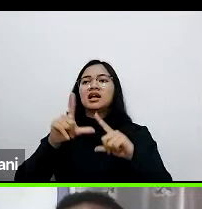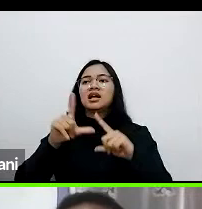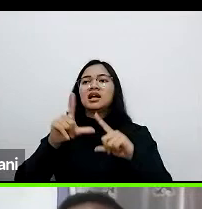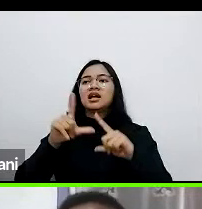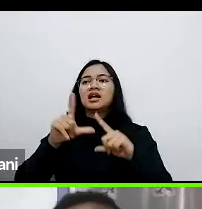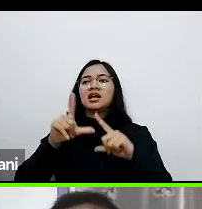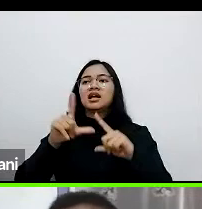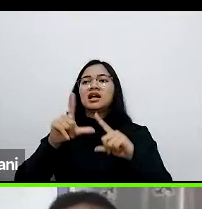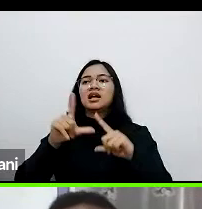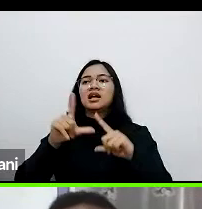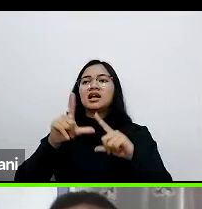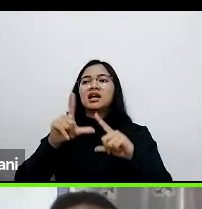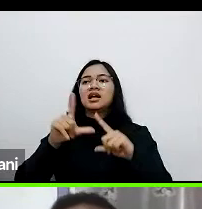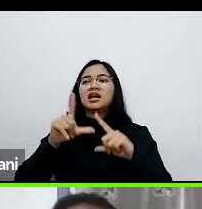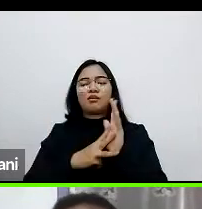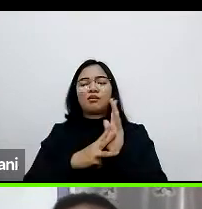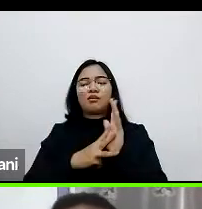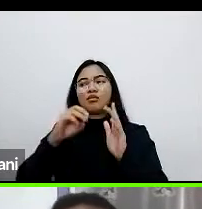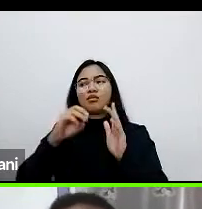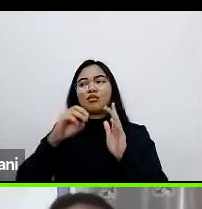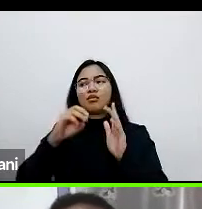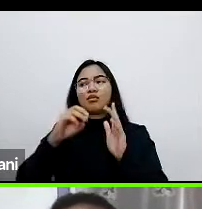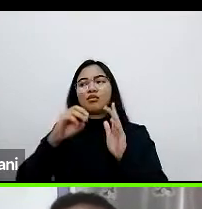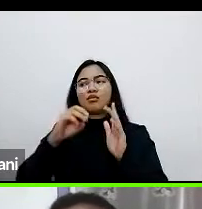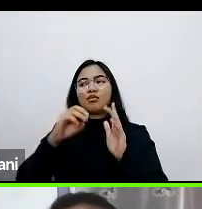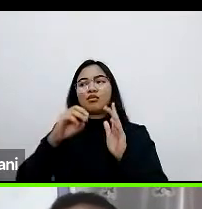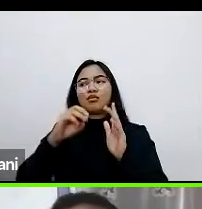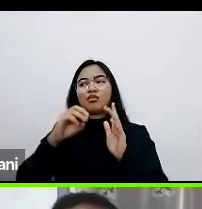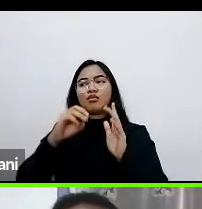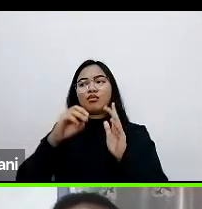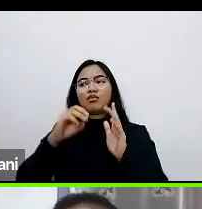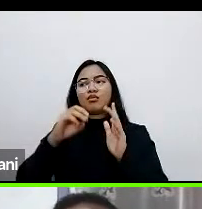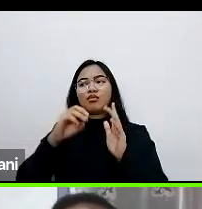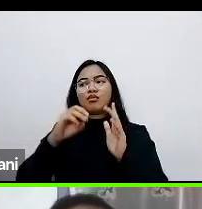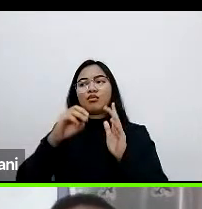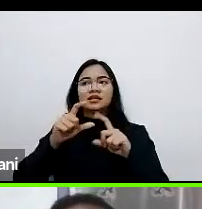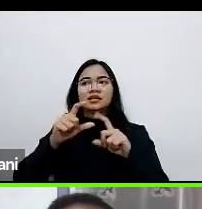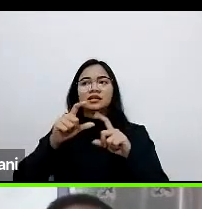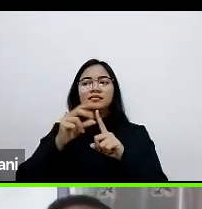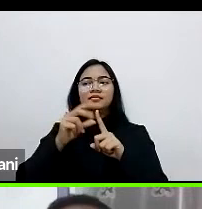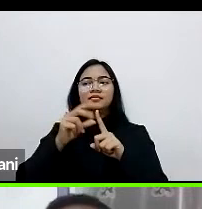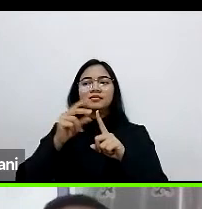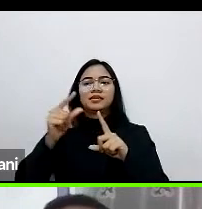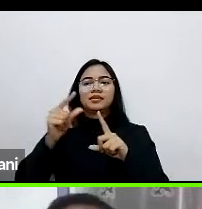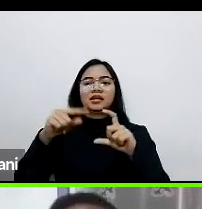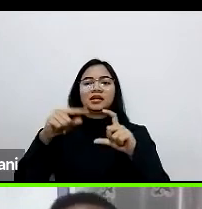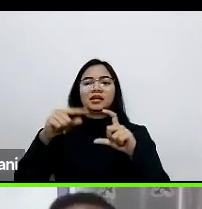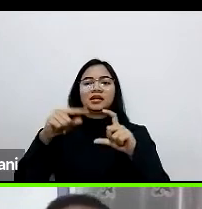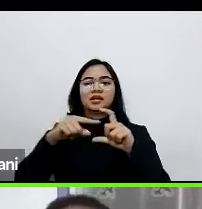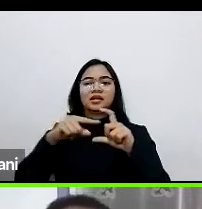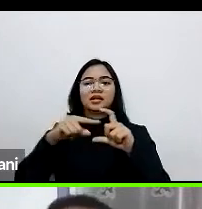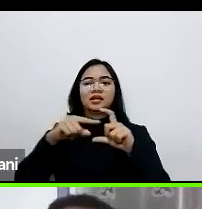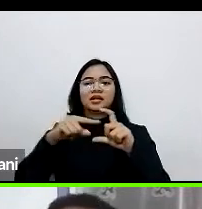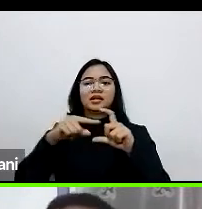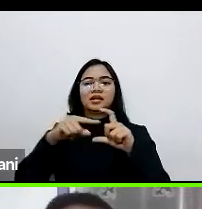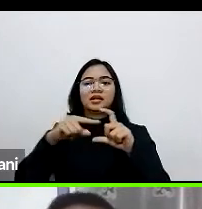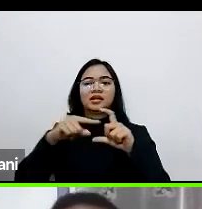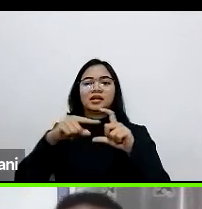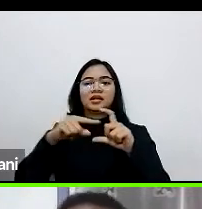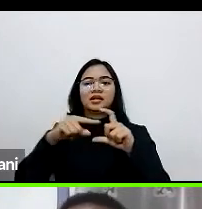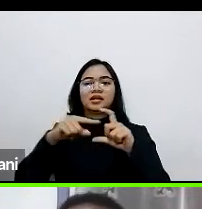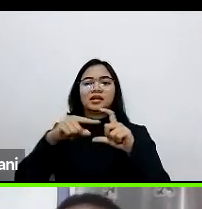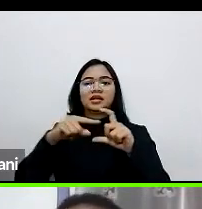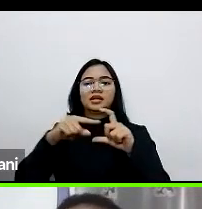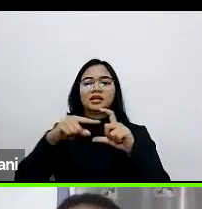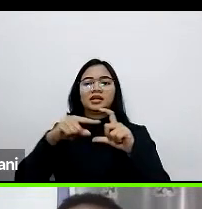itu adalah ekspresif terhadap seksualitas, terhadap seksualitinya ya. Mereka mengukir dan secara terbuka